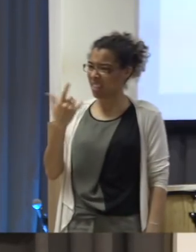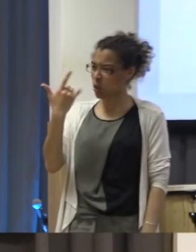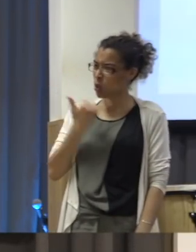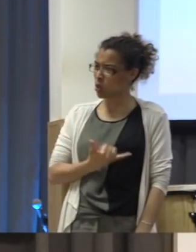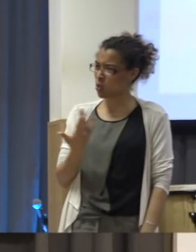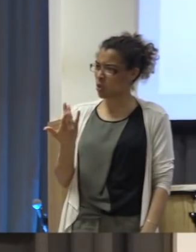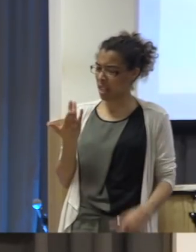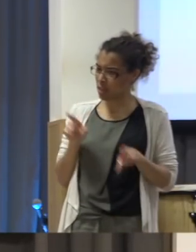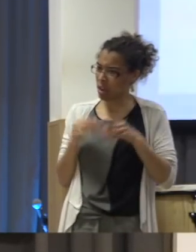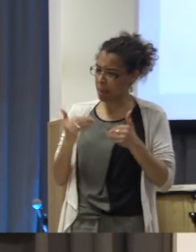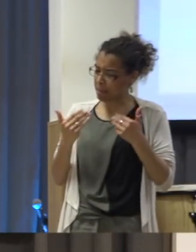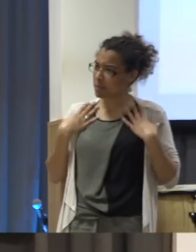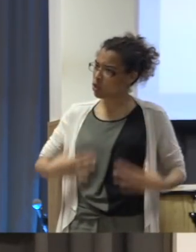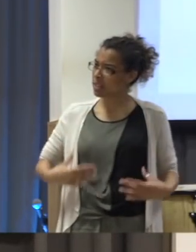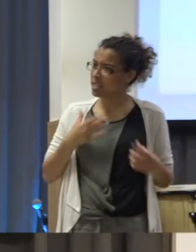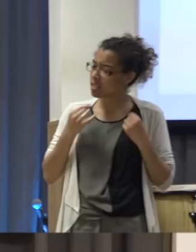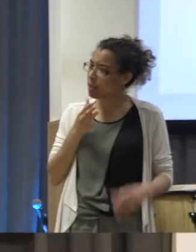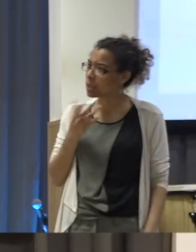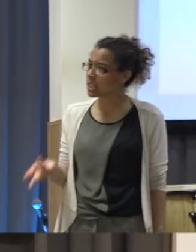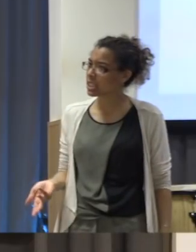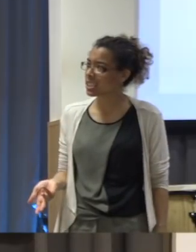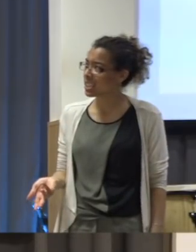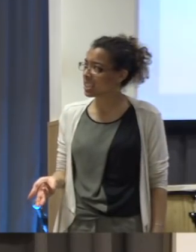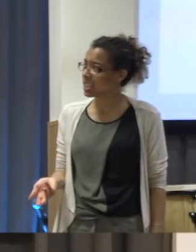que tu portes cette chemise.